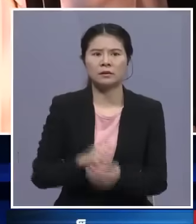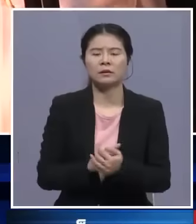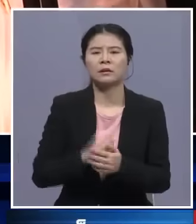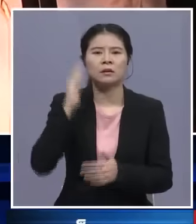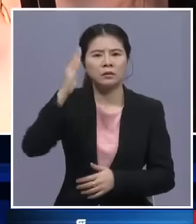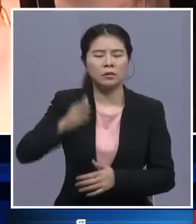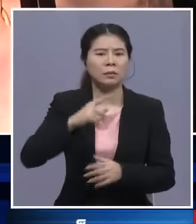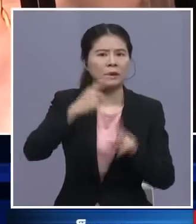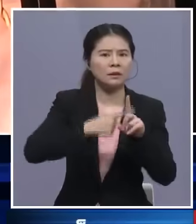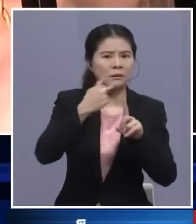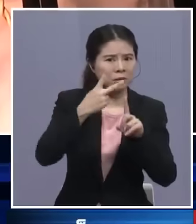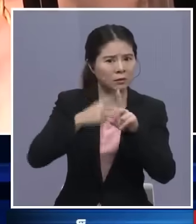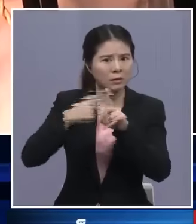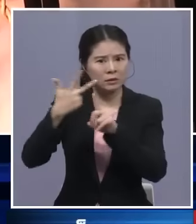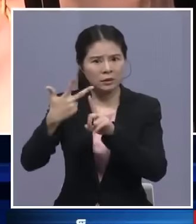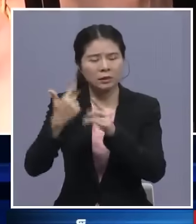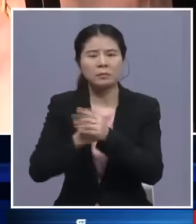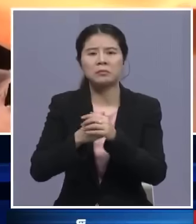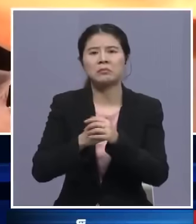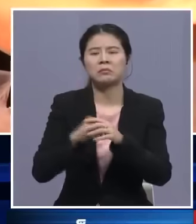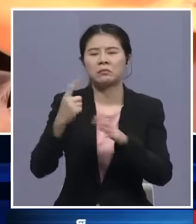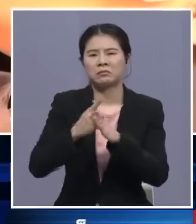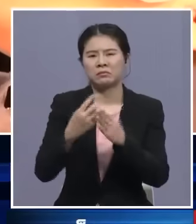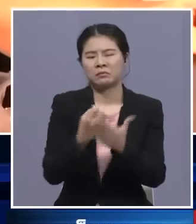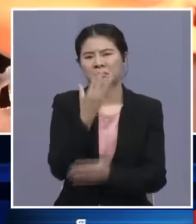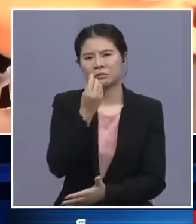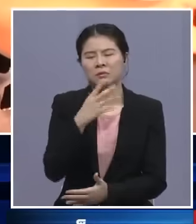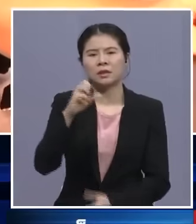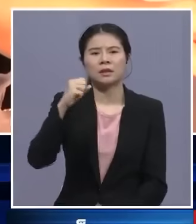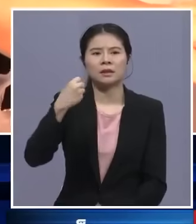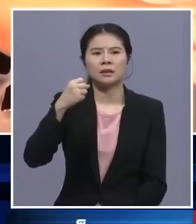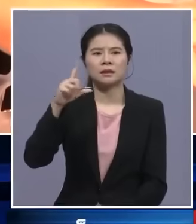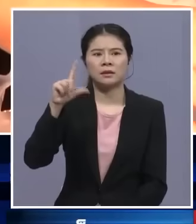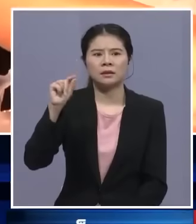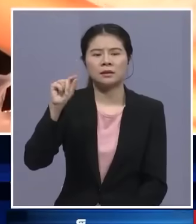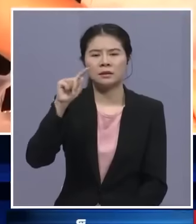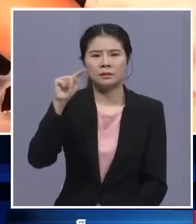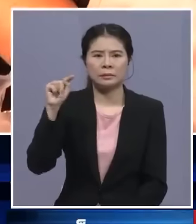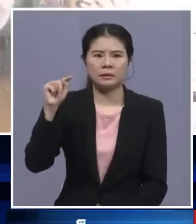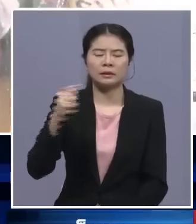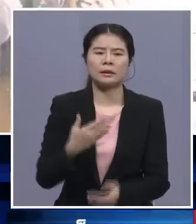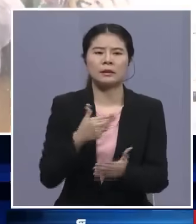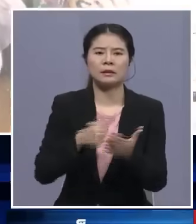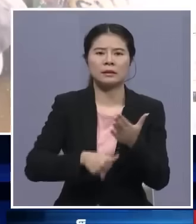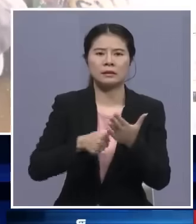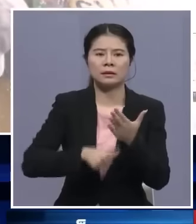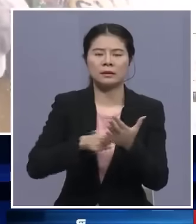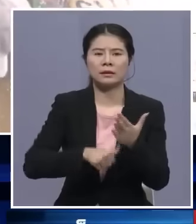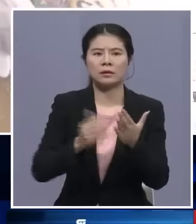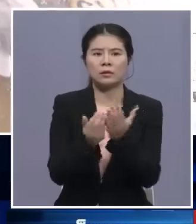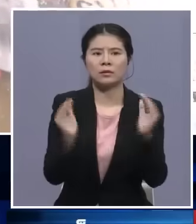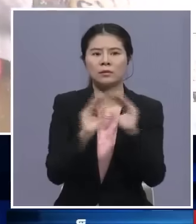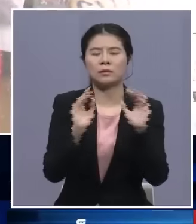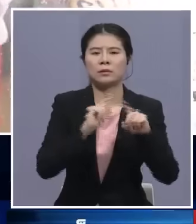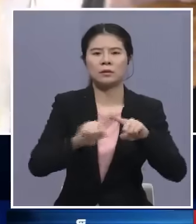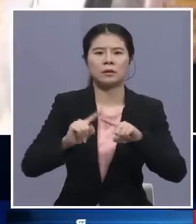เดือนข้างหน้าหรือมากกว่า 11%โอ้โหนี่รวมกันแล้วเกือบ 20%นะที่จะเป็นหนี้เสียของไทยนะฮะแล้วก็จะ